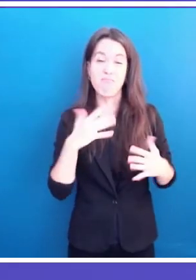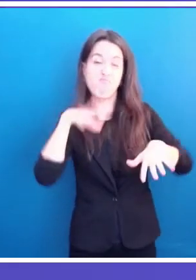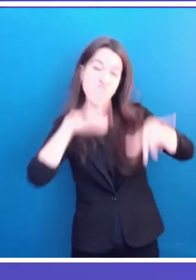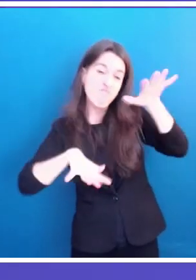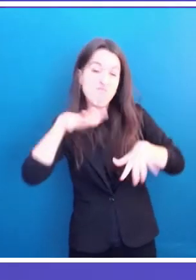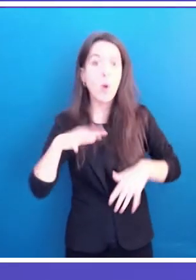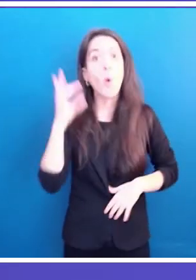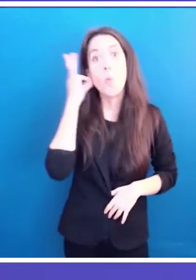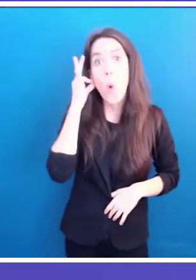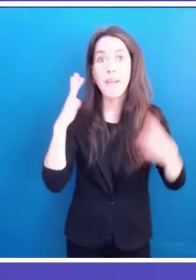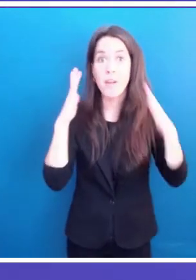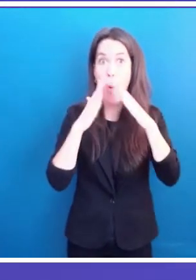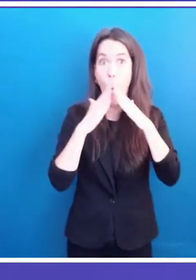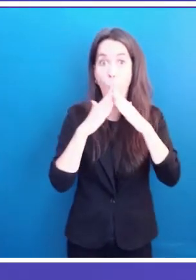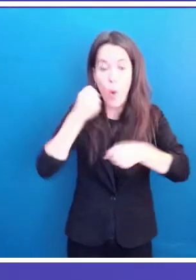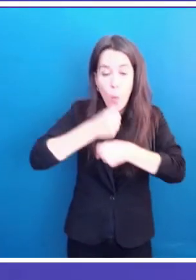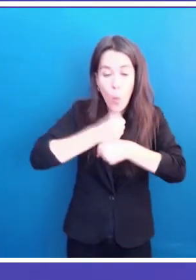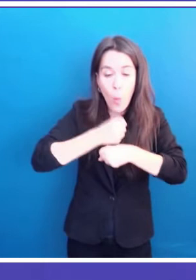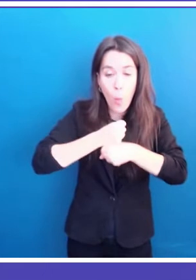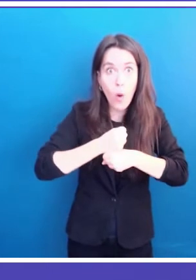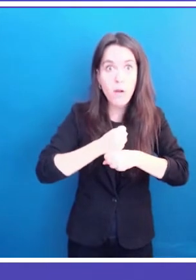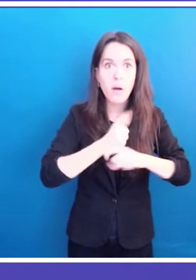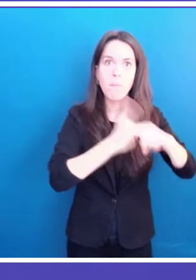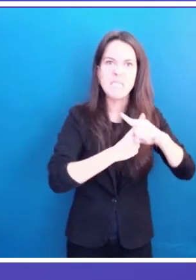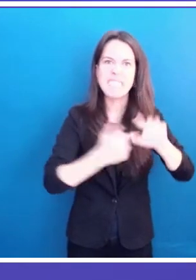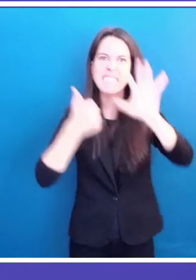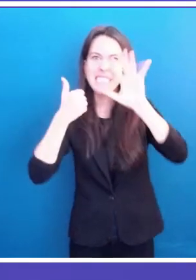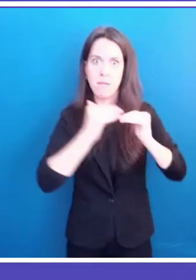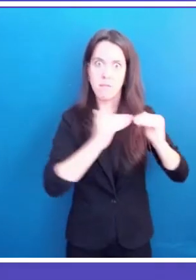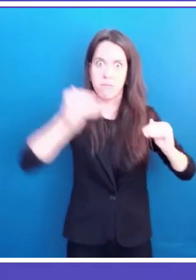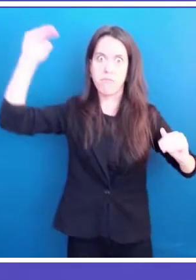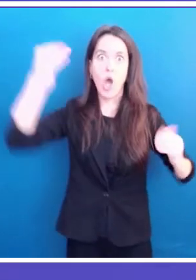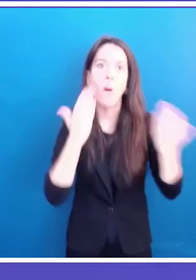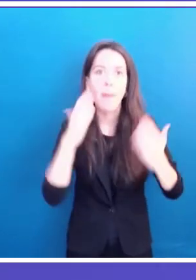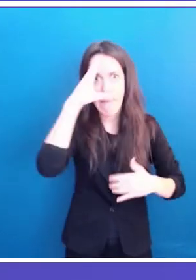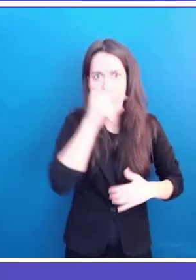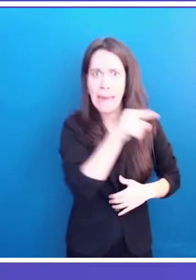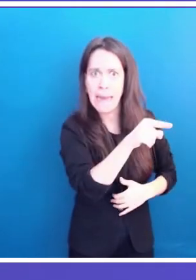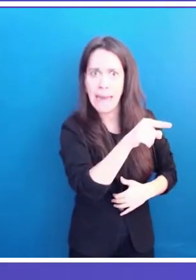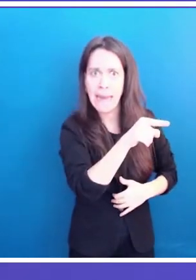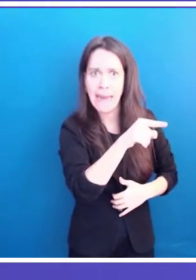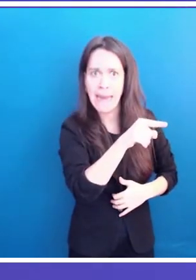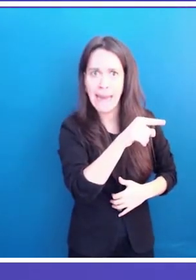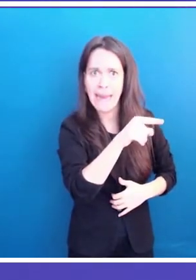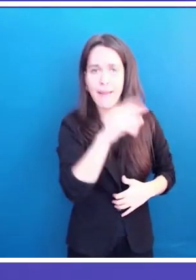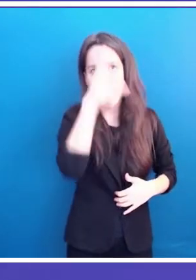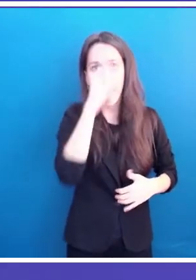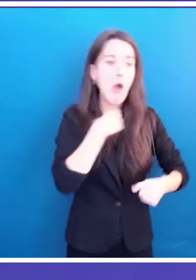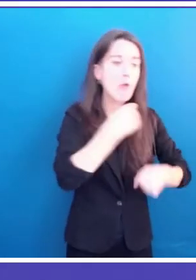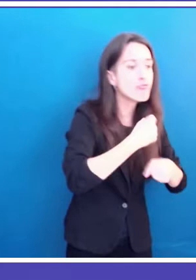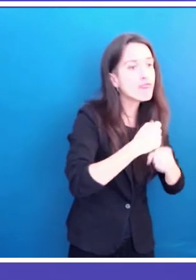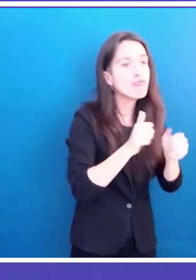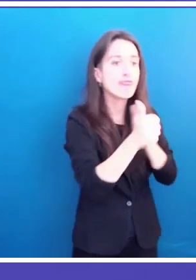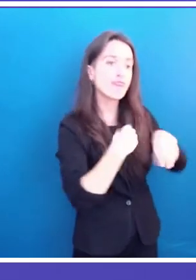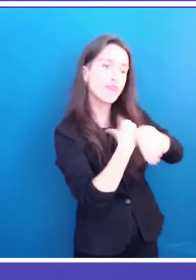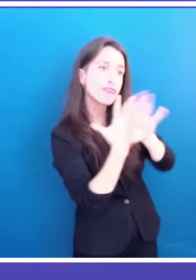العناية بالأطفال والفتيات من عمر 7 إلى 14 سنة. أيضا تساعدنا في